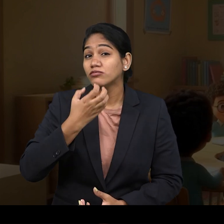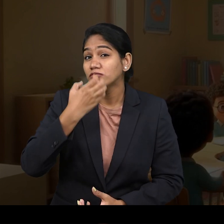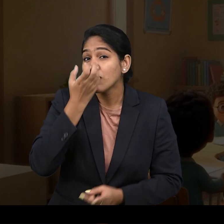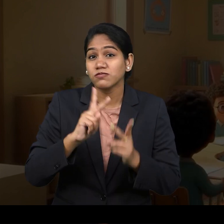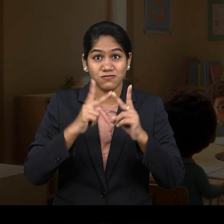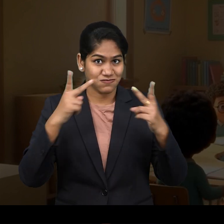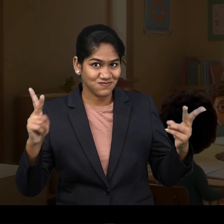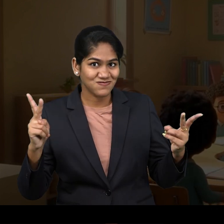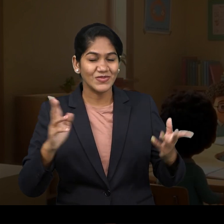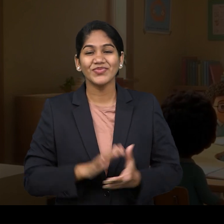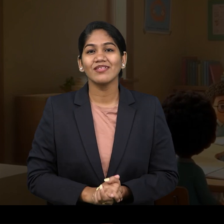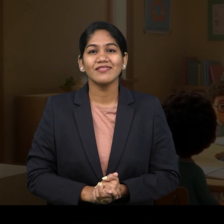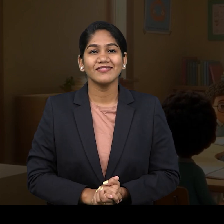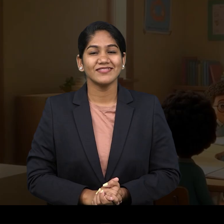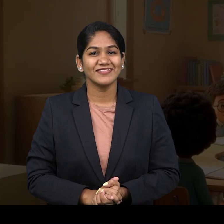பழங்கள்